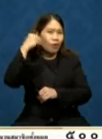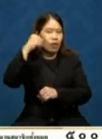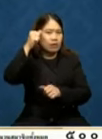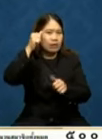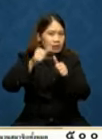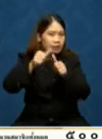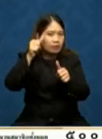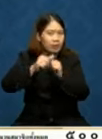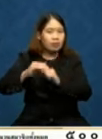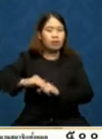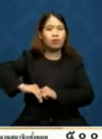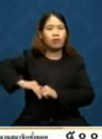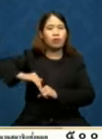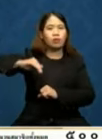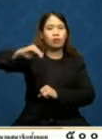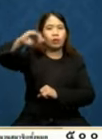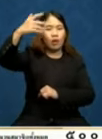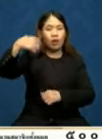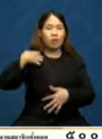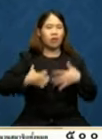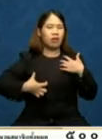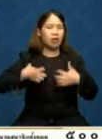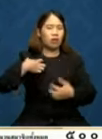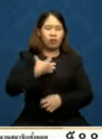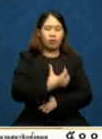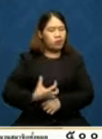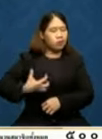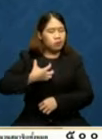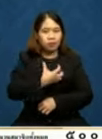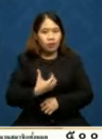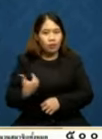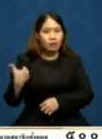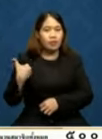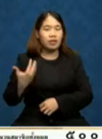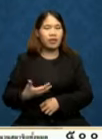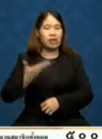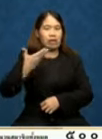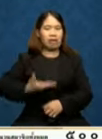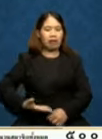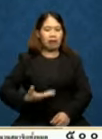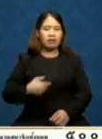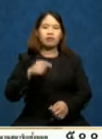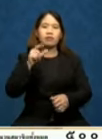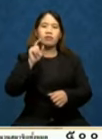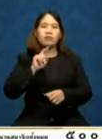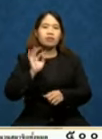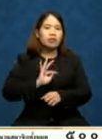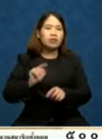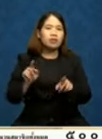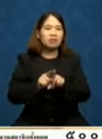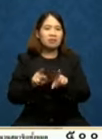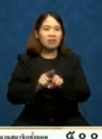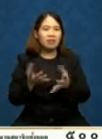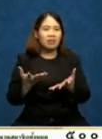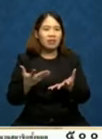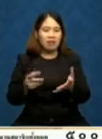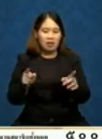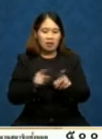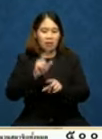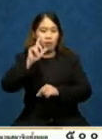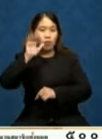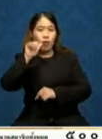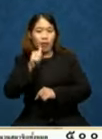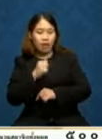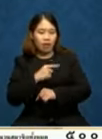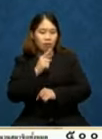นั้นจะเติบโตขึ้นมาในภาวะอารมณ์ที่ไม่มั่นคงร่างกายของพวกเขาจะกลายเป็นกระโถนท้องพะโรงนะครับร